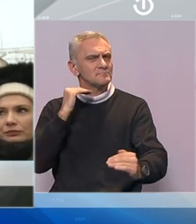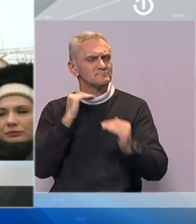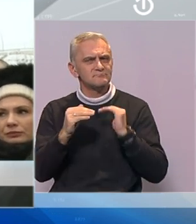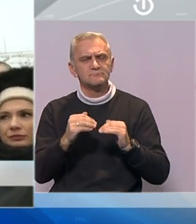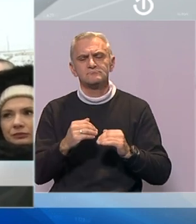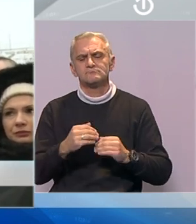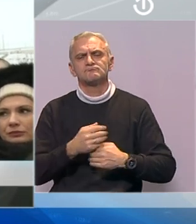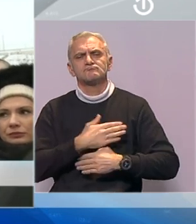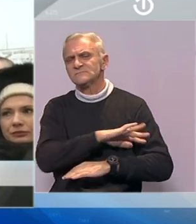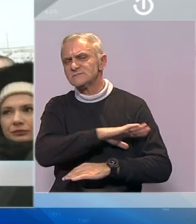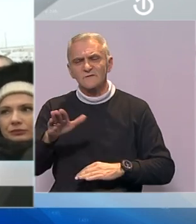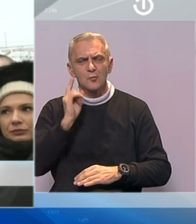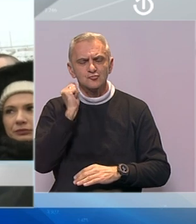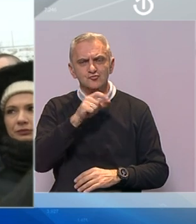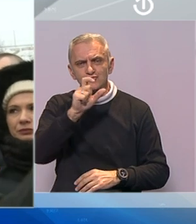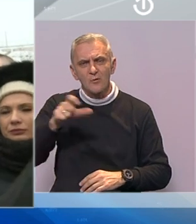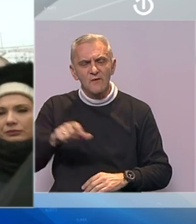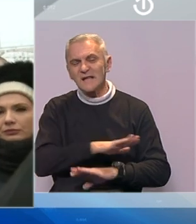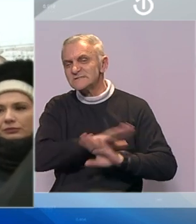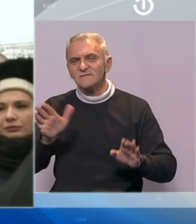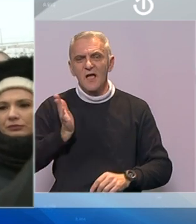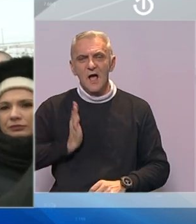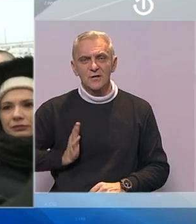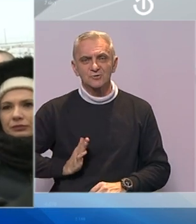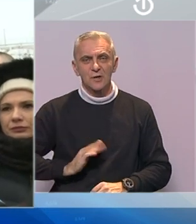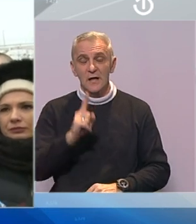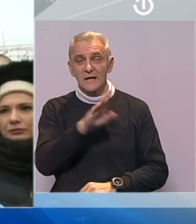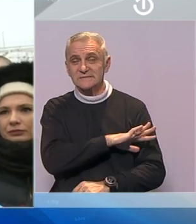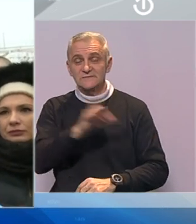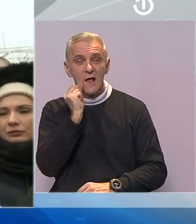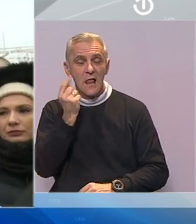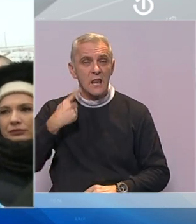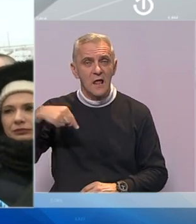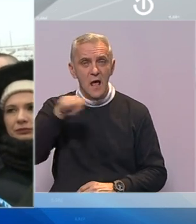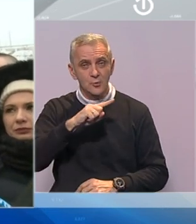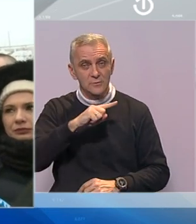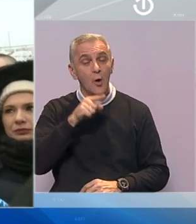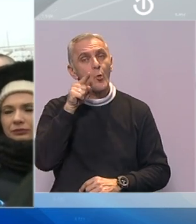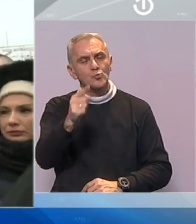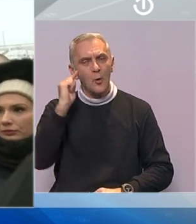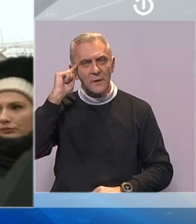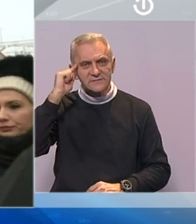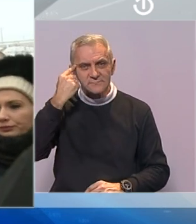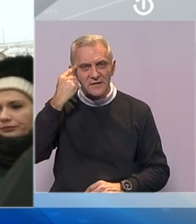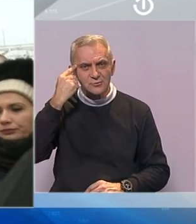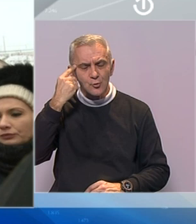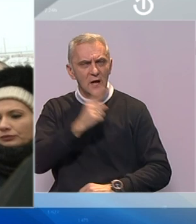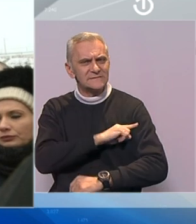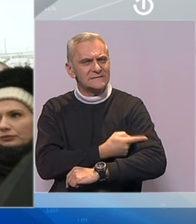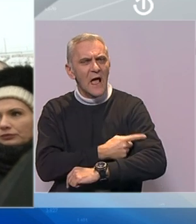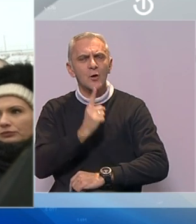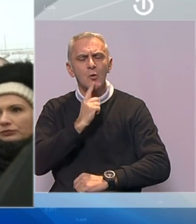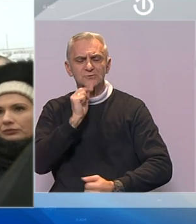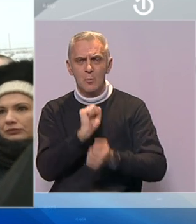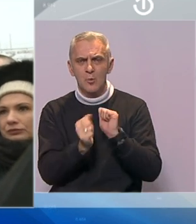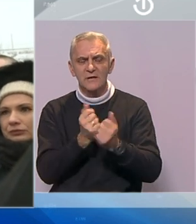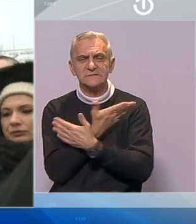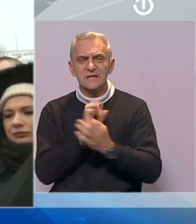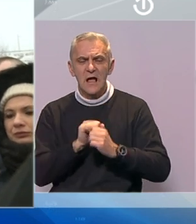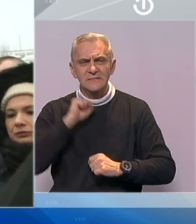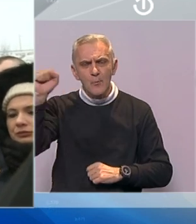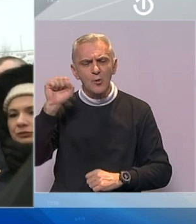komotnu za svakog čovjeka, za sve građane i za sve narode. U tom smislu snage koje se bore za